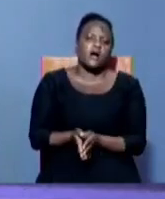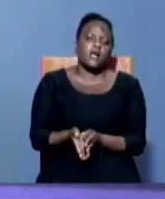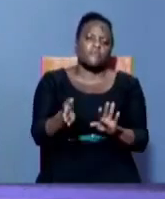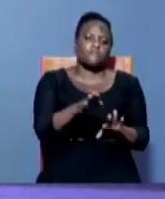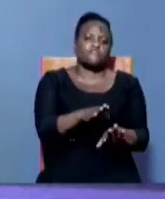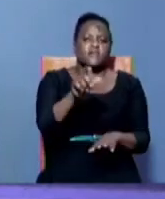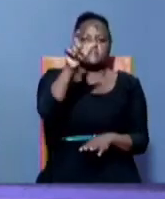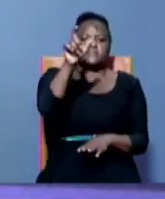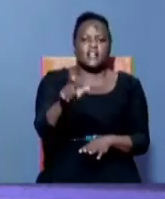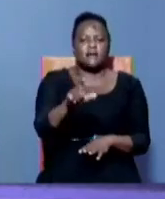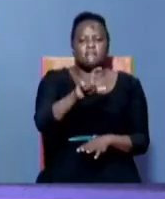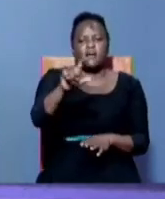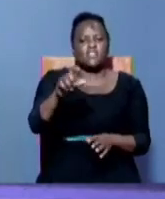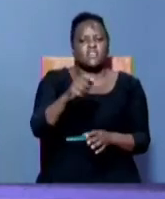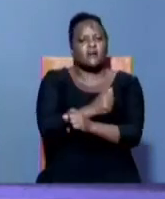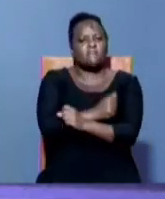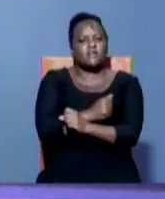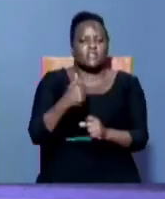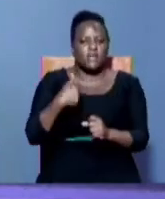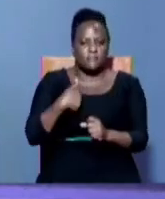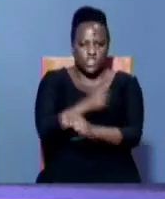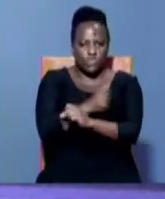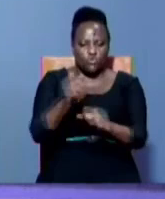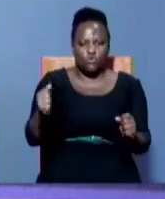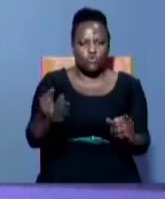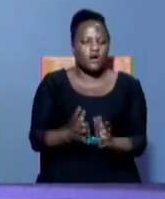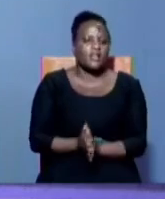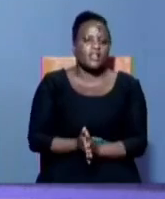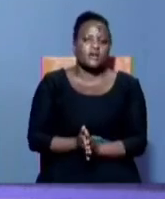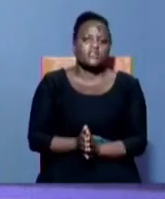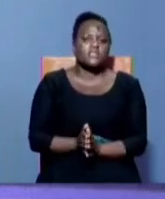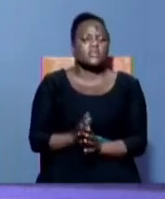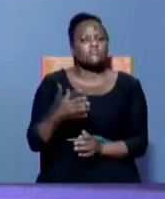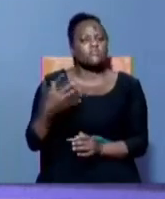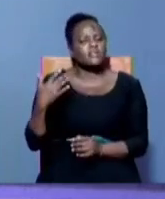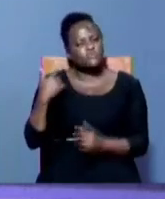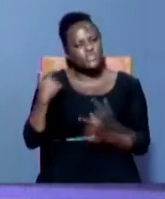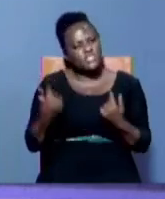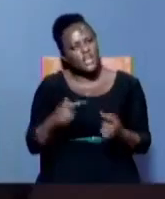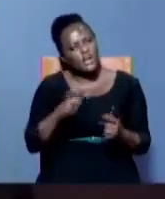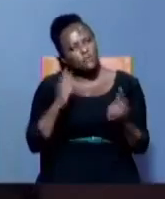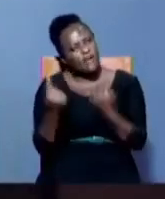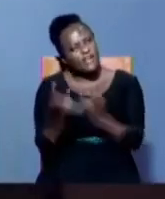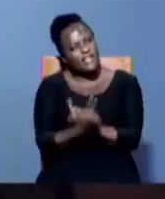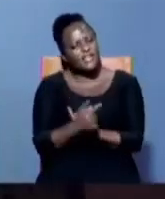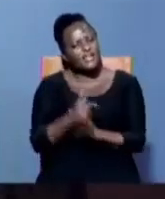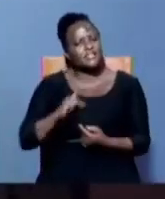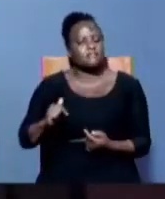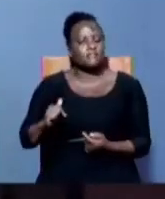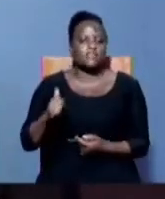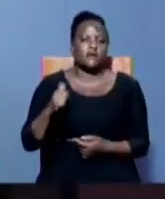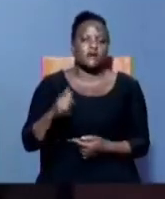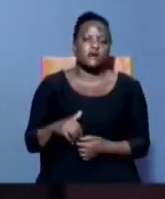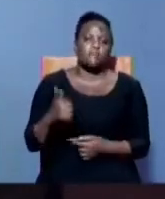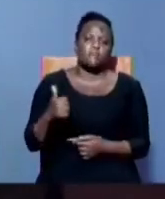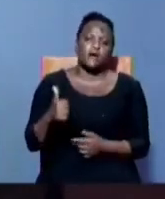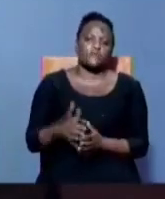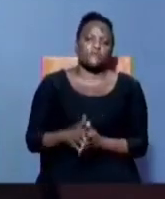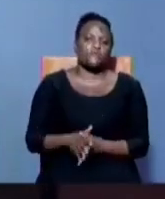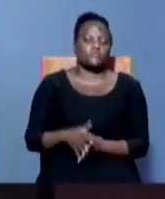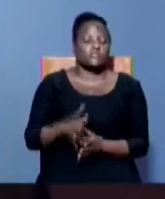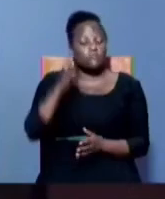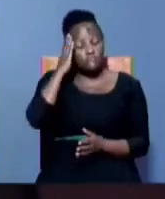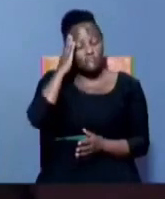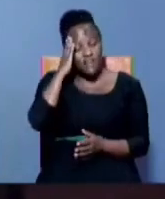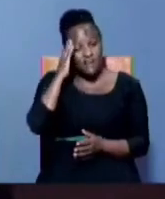lakini habadiliki tabia. Hajui ya kwamba wokovu unaanzia Calvary na unamalizikia katika